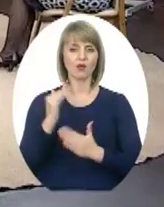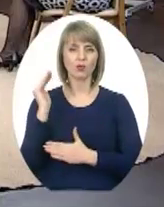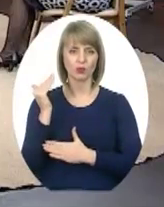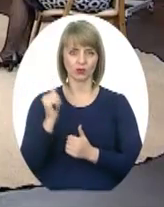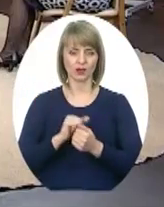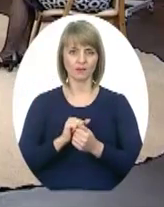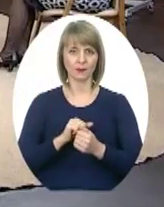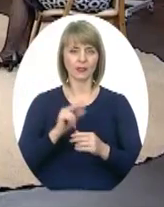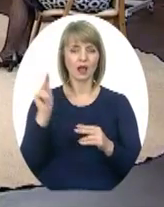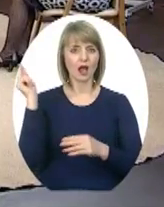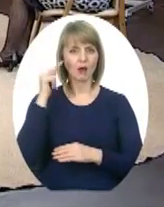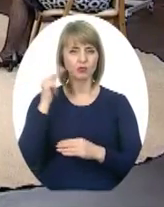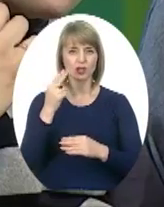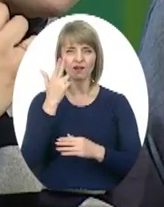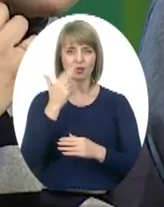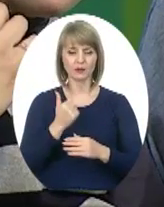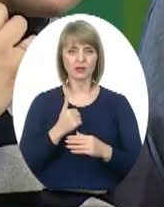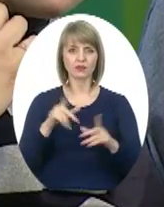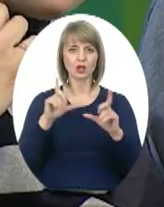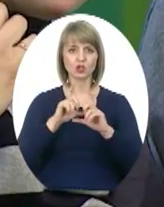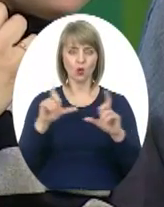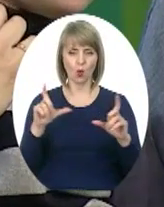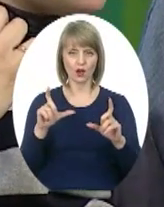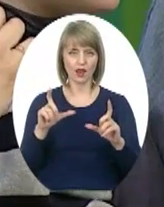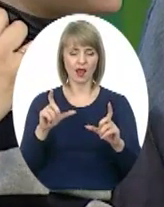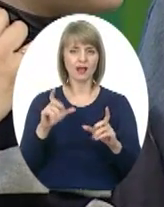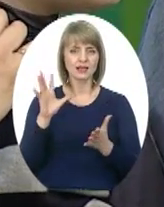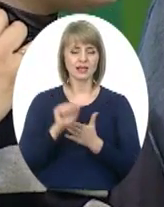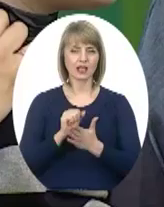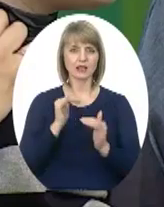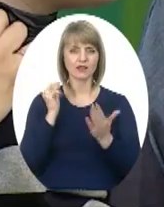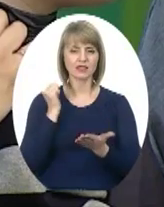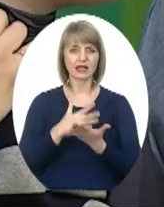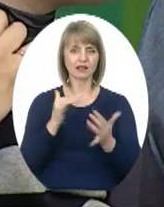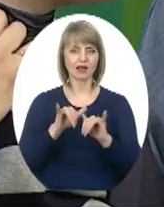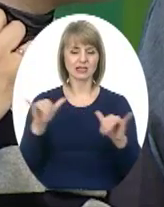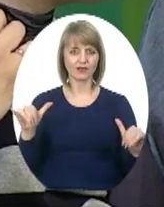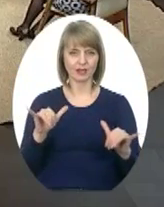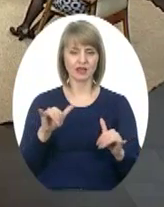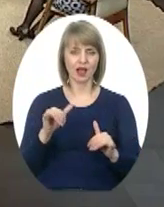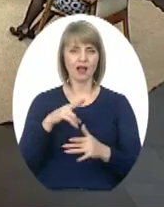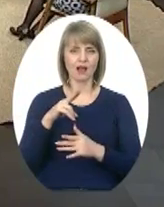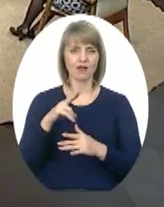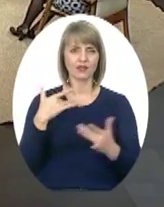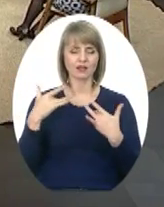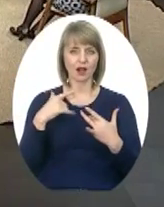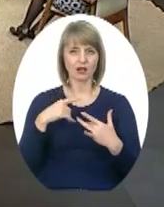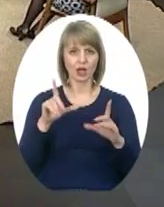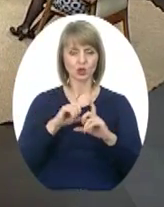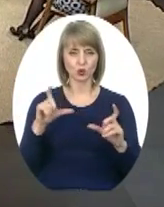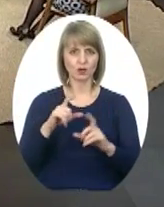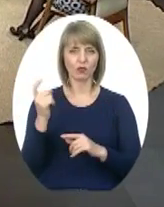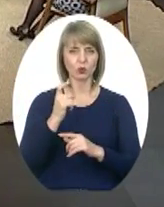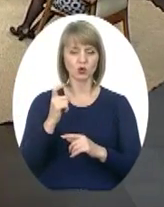активную жизнь для своего ребенка. Обучение в адаптивной школе, занятия в центре развития с логопедом, дефектологом, в театральной студии,